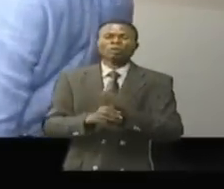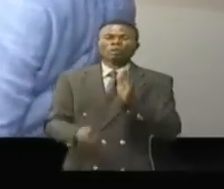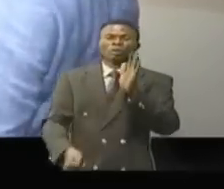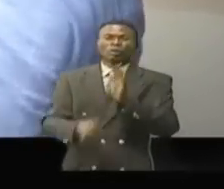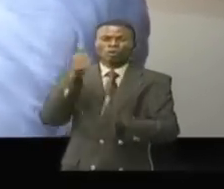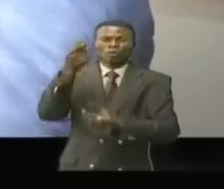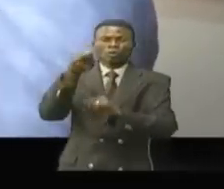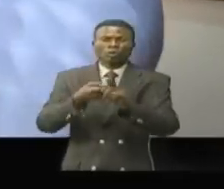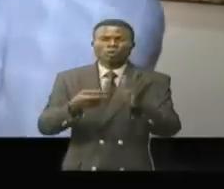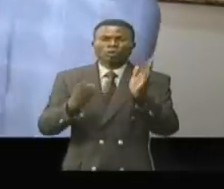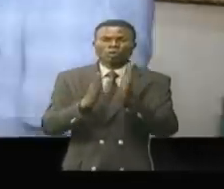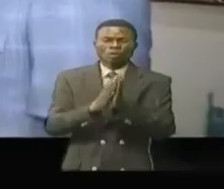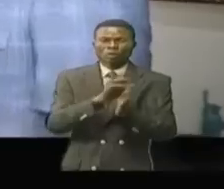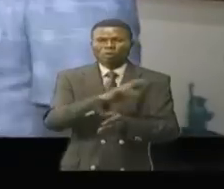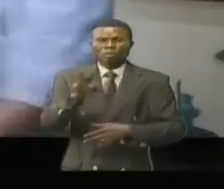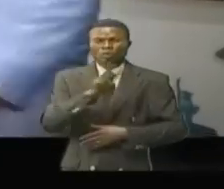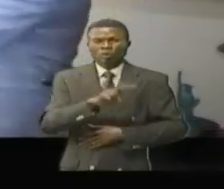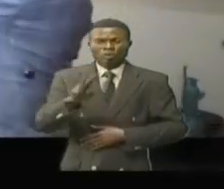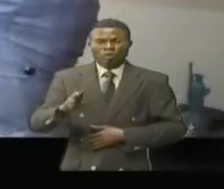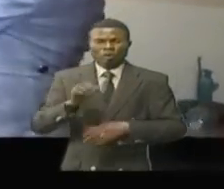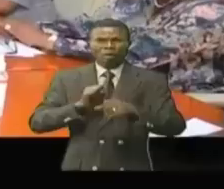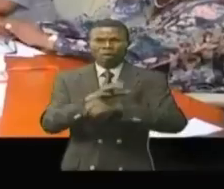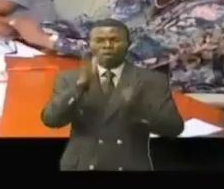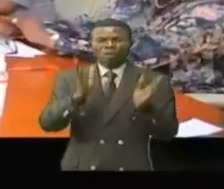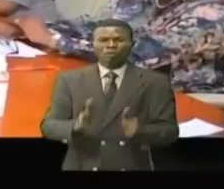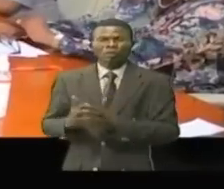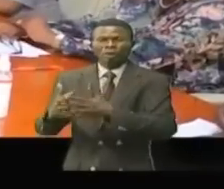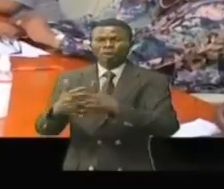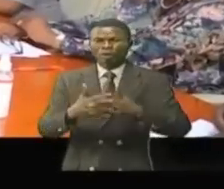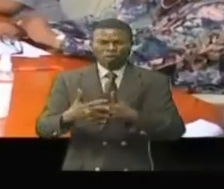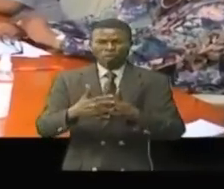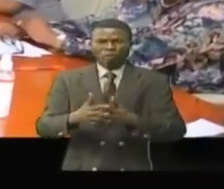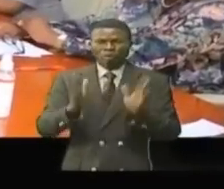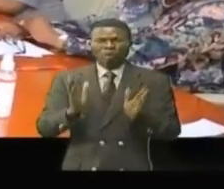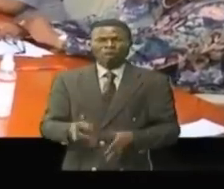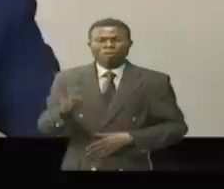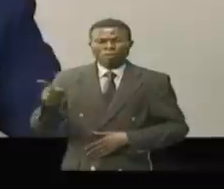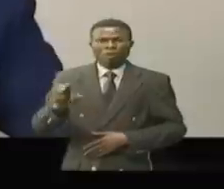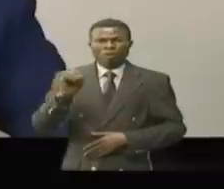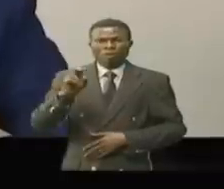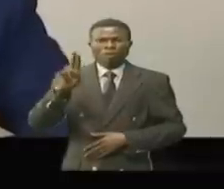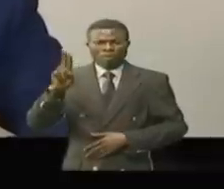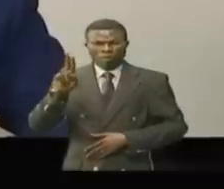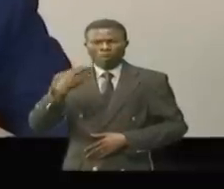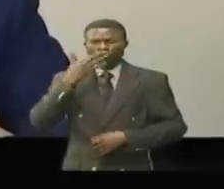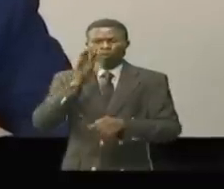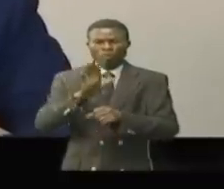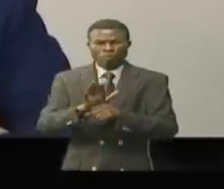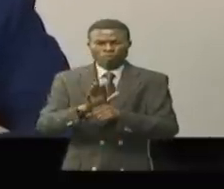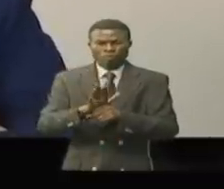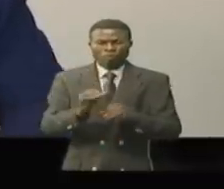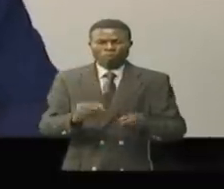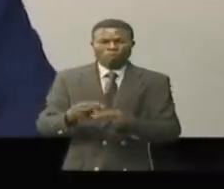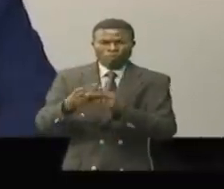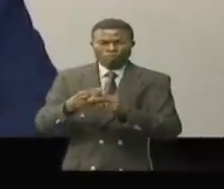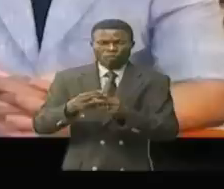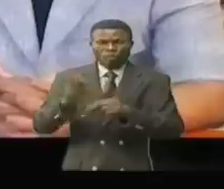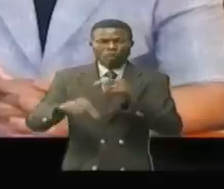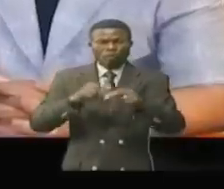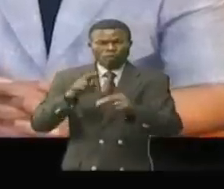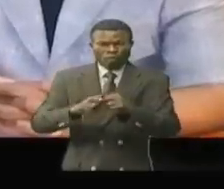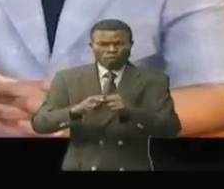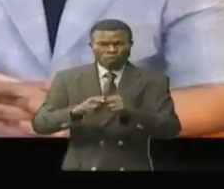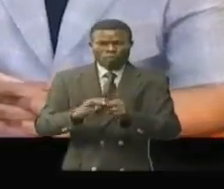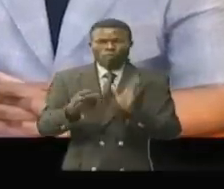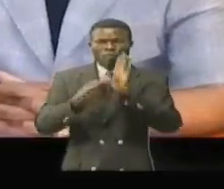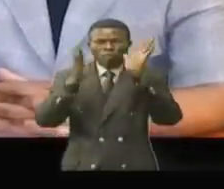l'envoyé spécial du secrétaire général des Nations Unies dans la région de Grand Lac, Wang Xia, a rassuré au coordonnateur du mécanisme de suivi de l'accord cadre et au